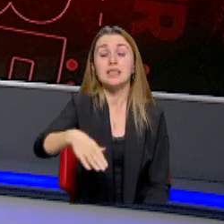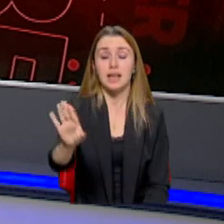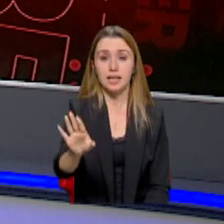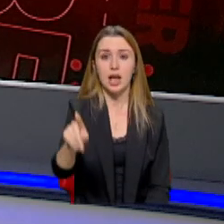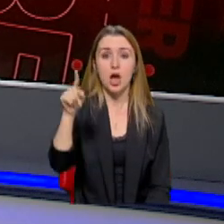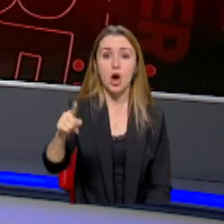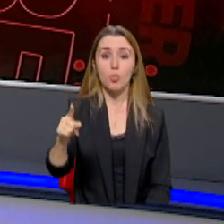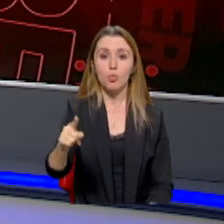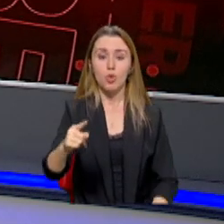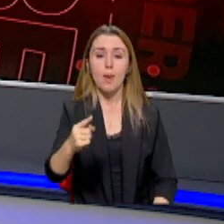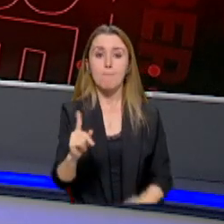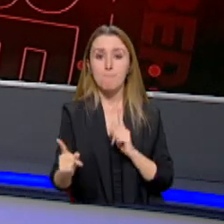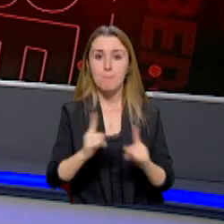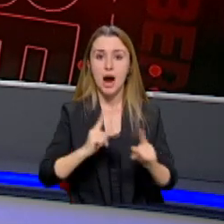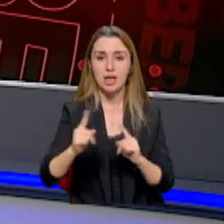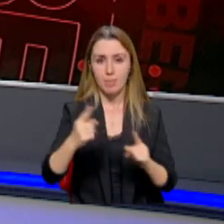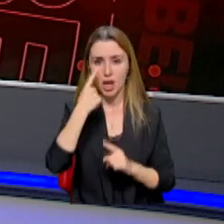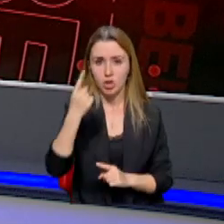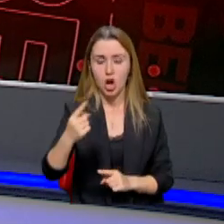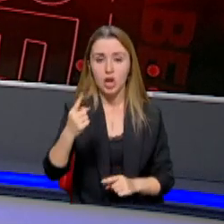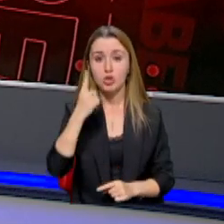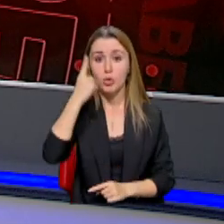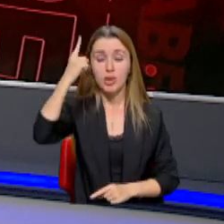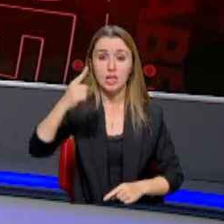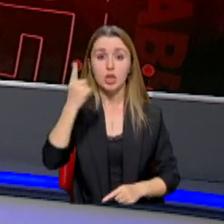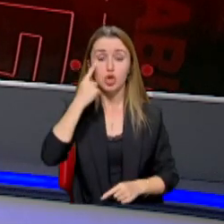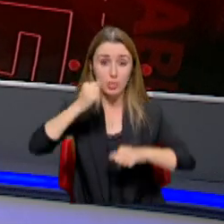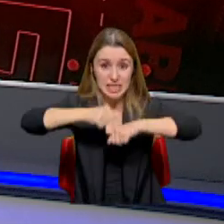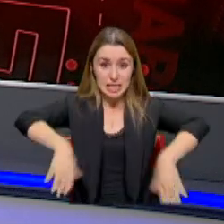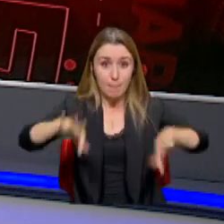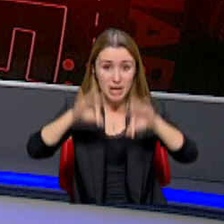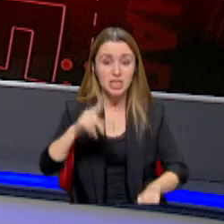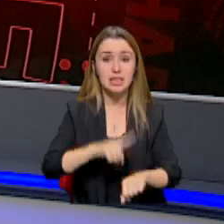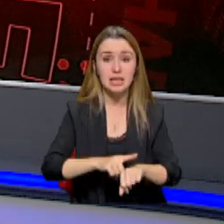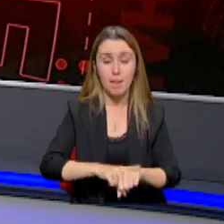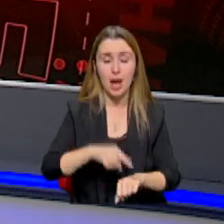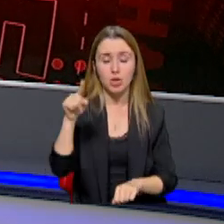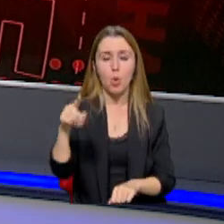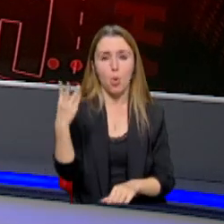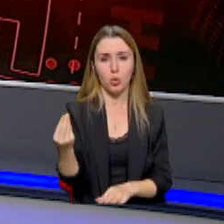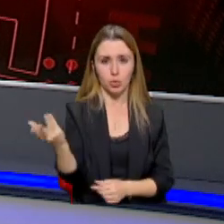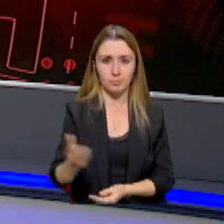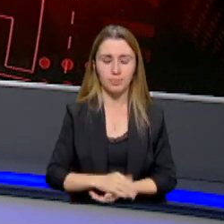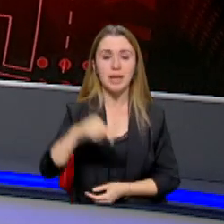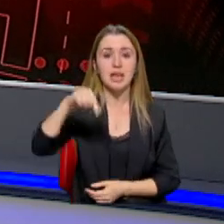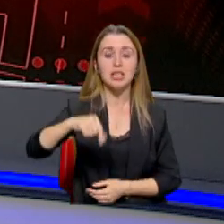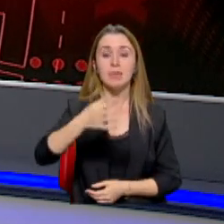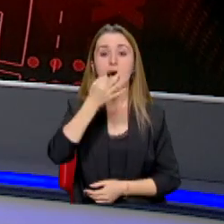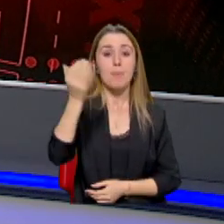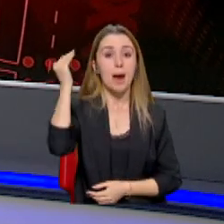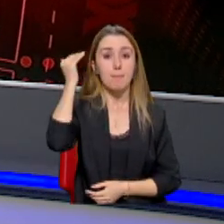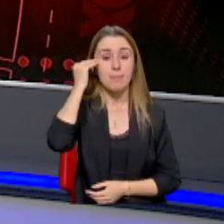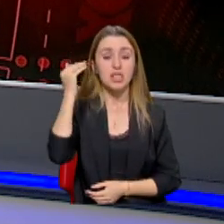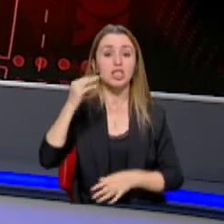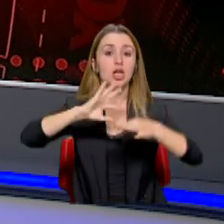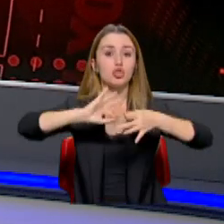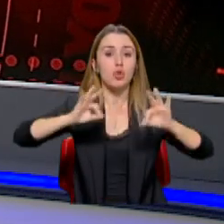kuvvetler ayrılığına zaten Cumhurbaşkanlığı Hükümet Sistemi geldiği gün güle güle demiştik Aslında şimdi bültenin başındaki